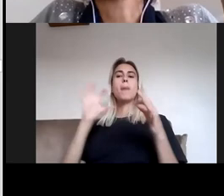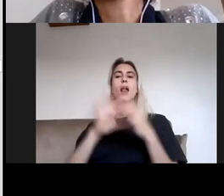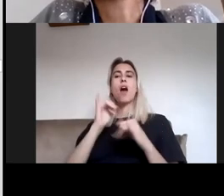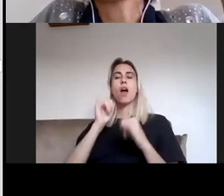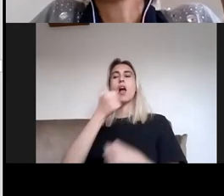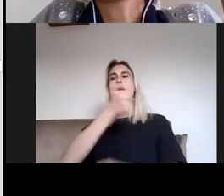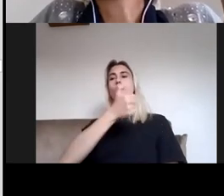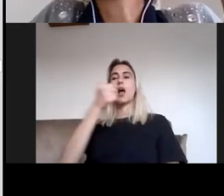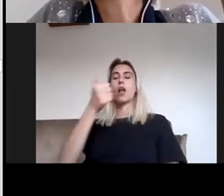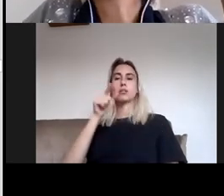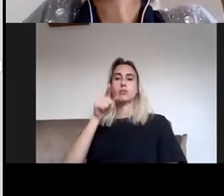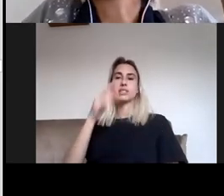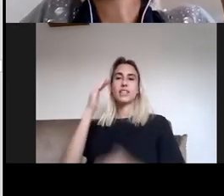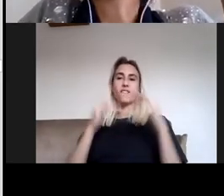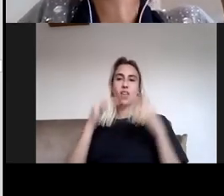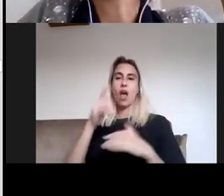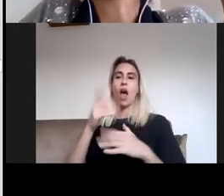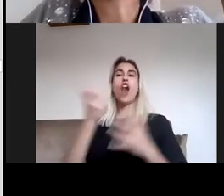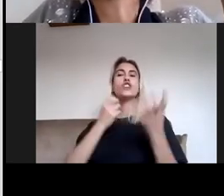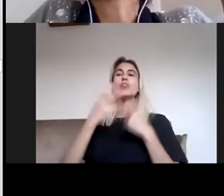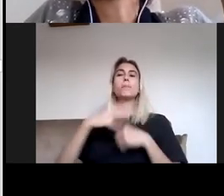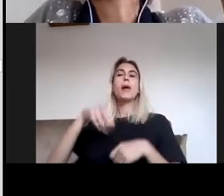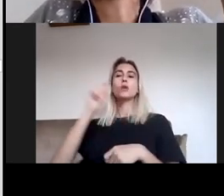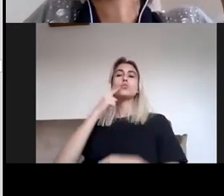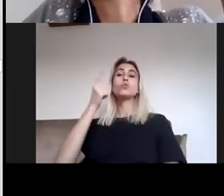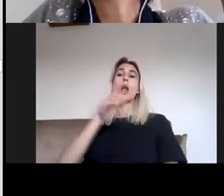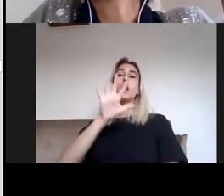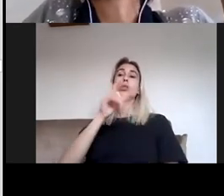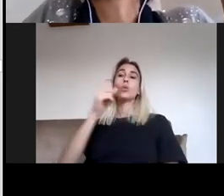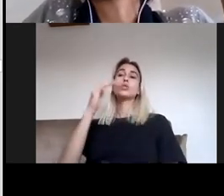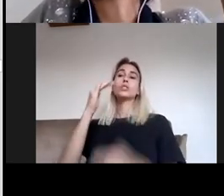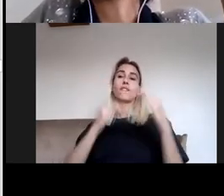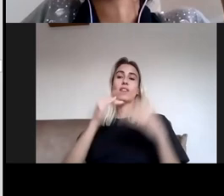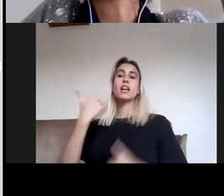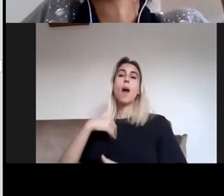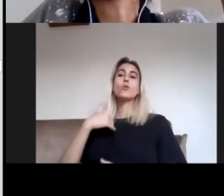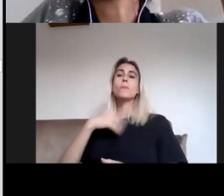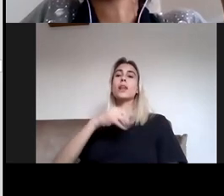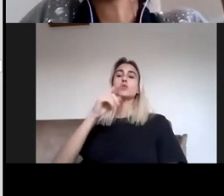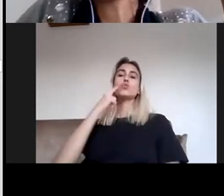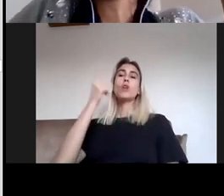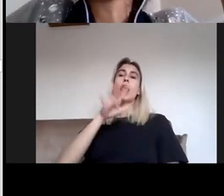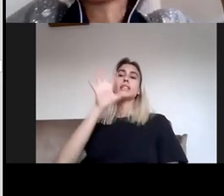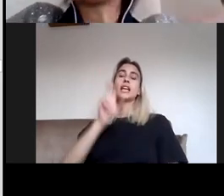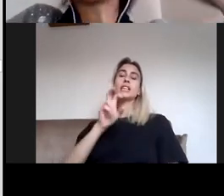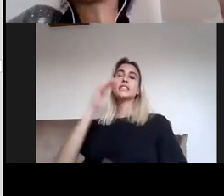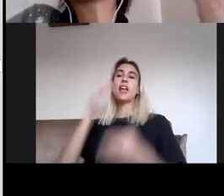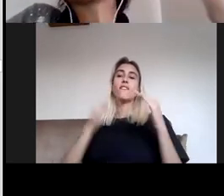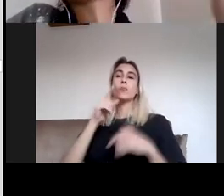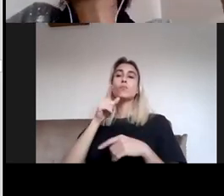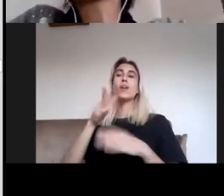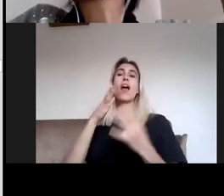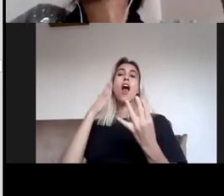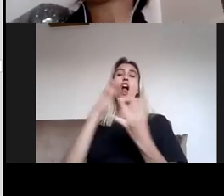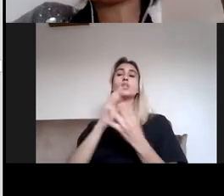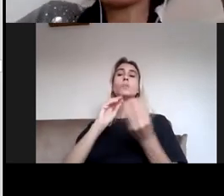%66 seviyesinde, alışveriş mekanları %59 seviyesinde ve kamu binalarında %58 seviyesinde bir